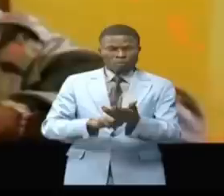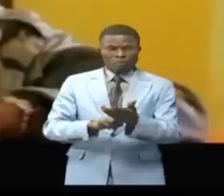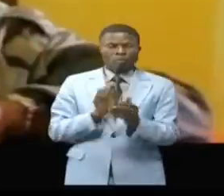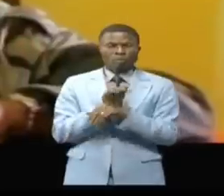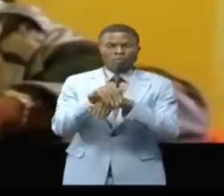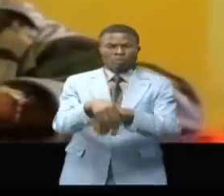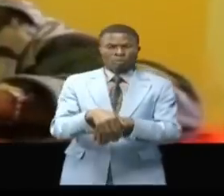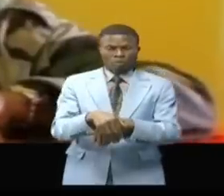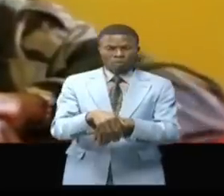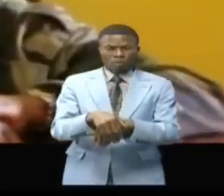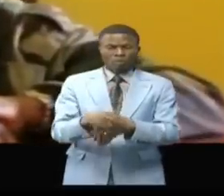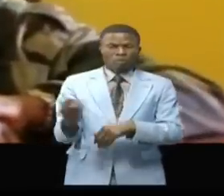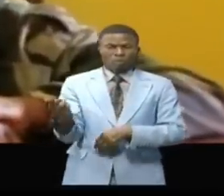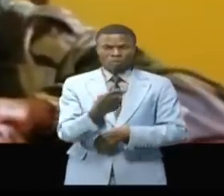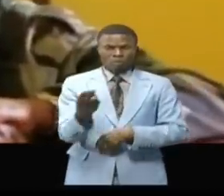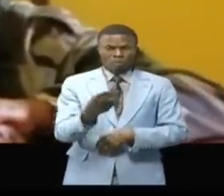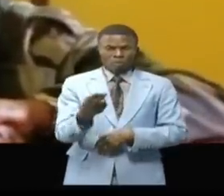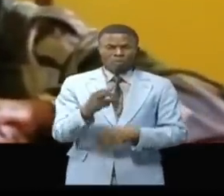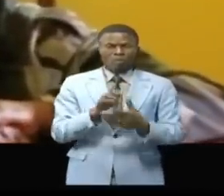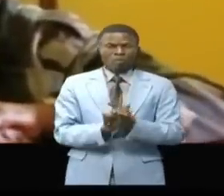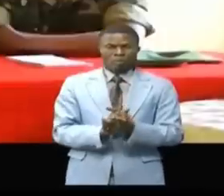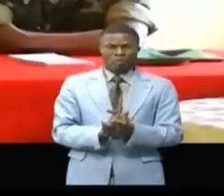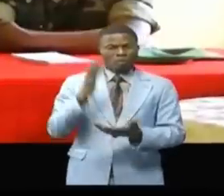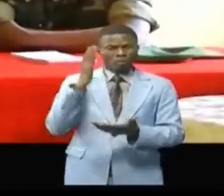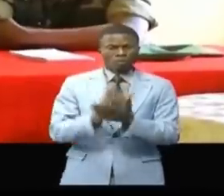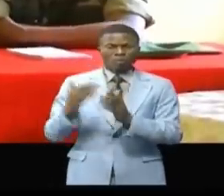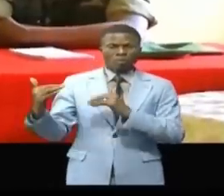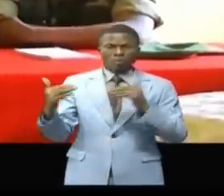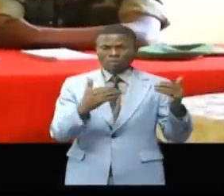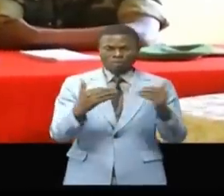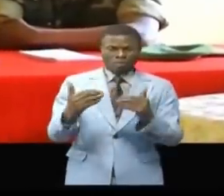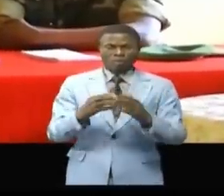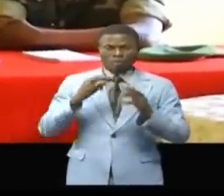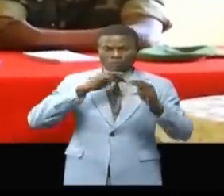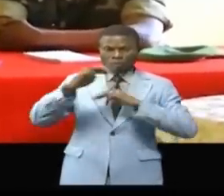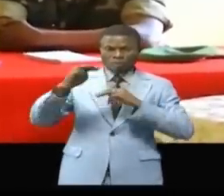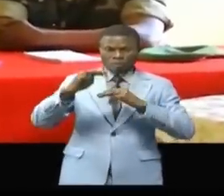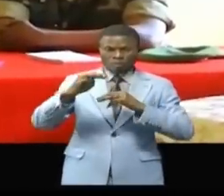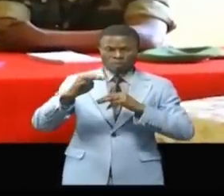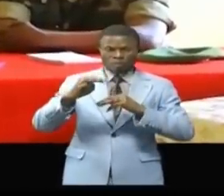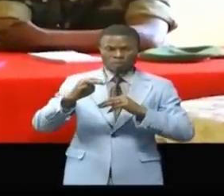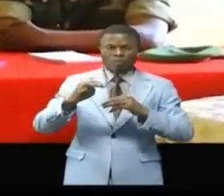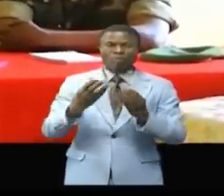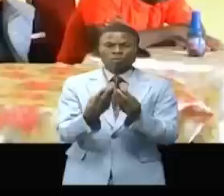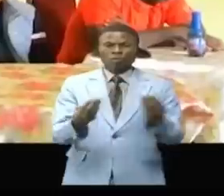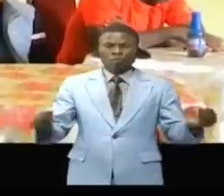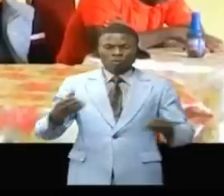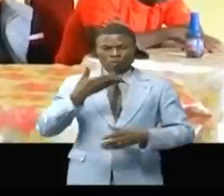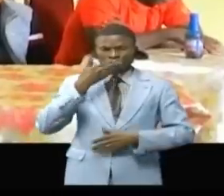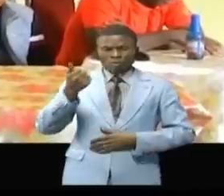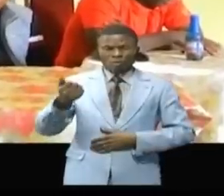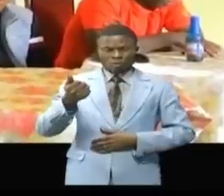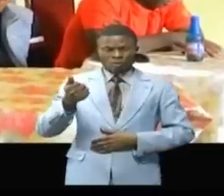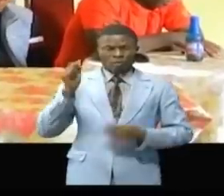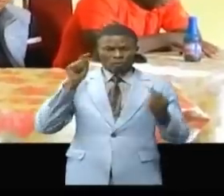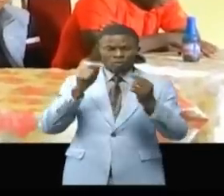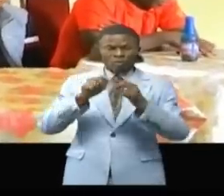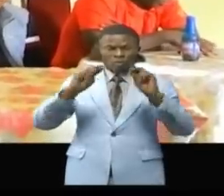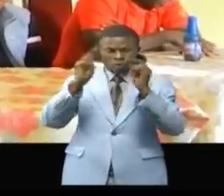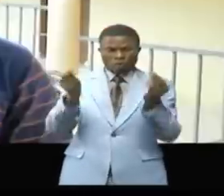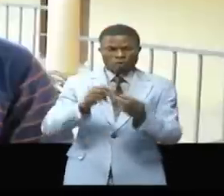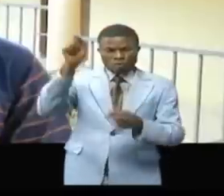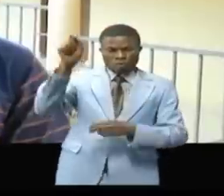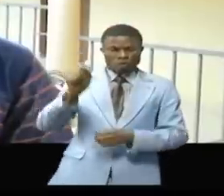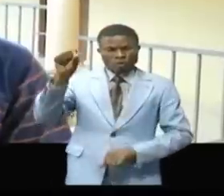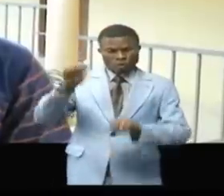d'engagement unilatéral de cessation des hostilités, un message qui a trouvé un écho favorable auprès de ces